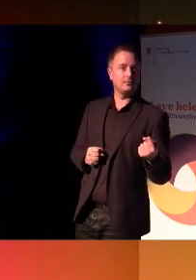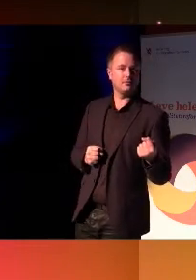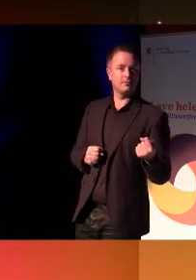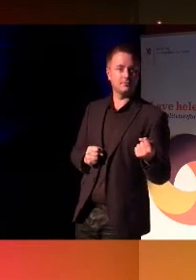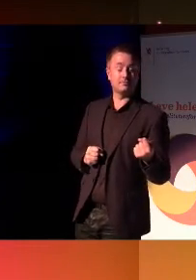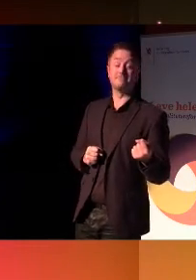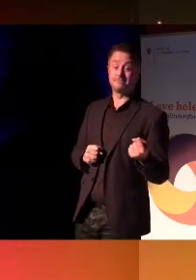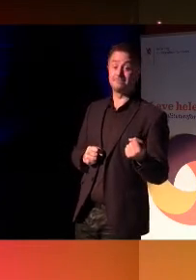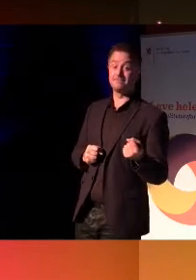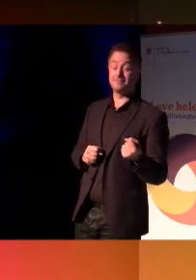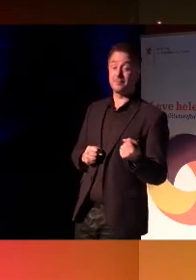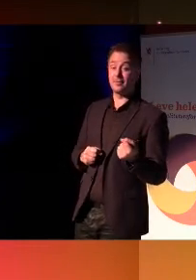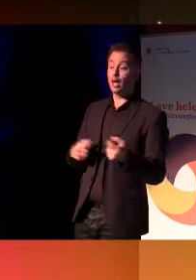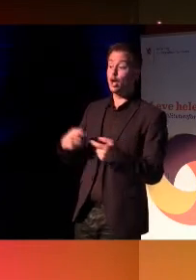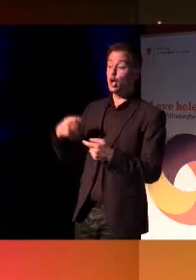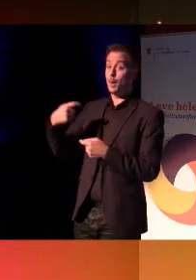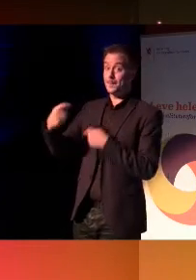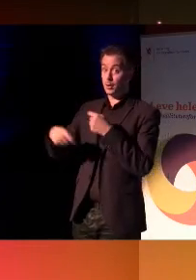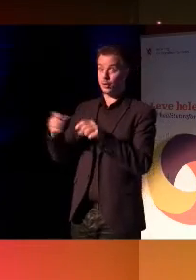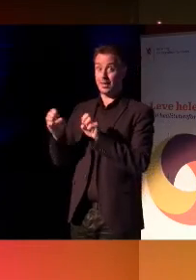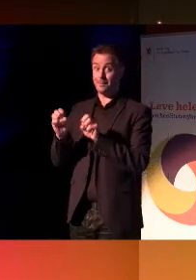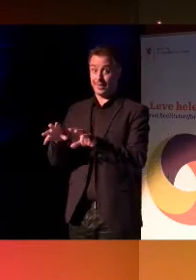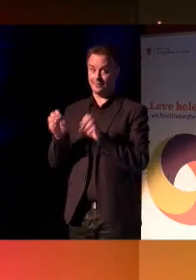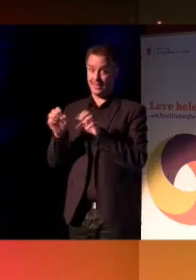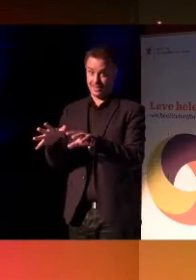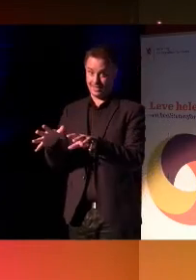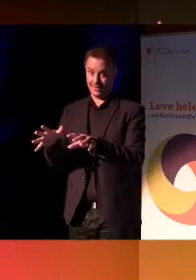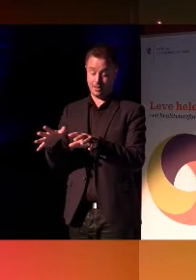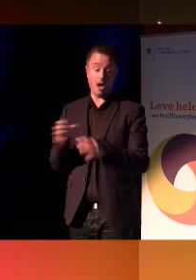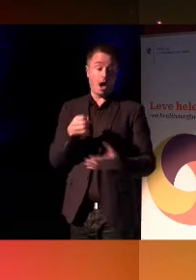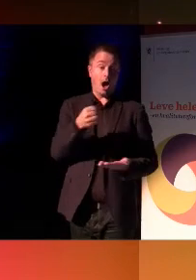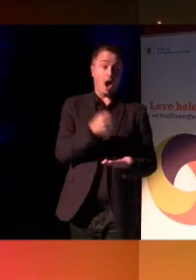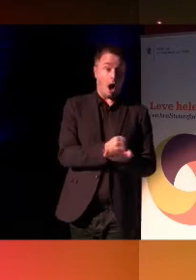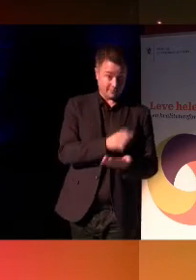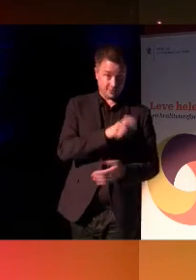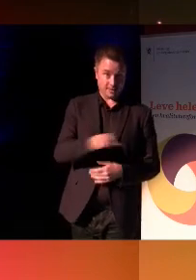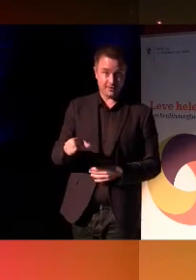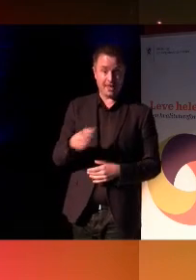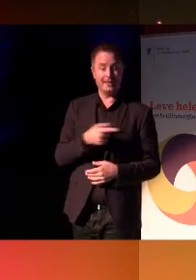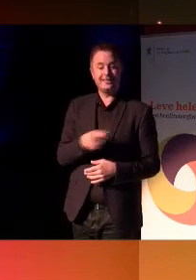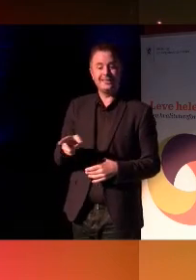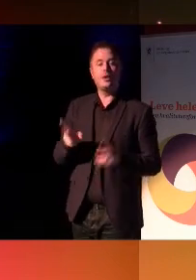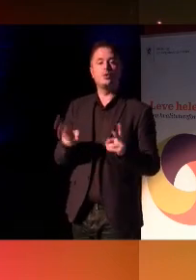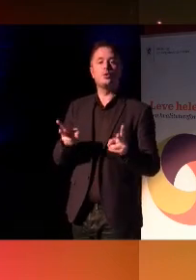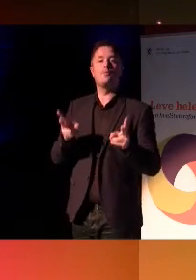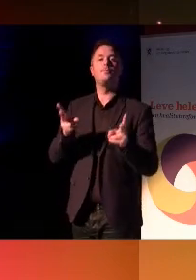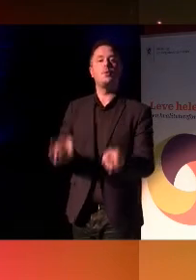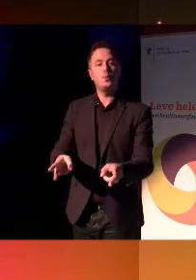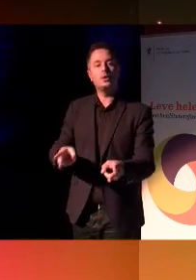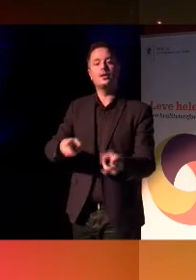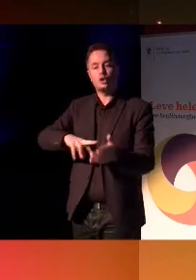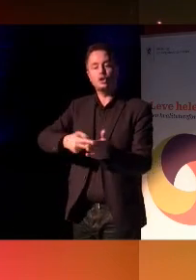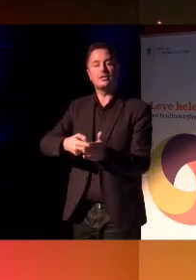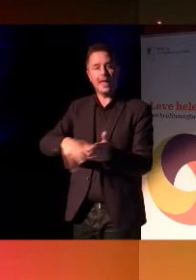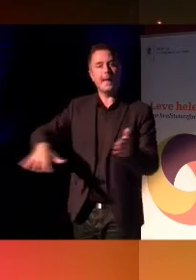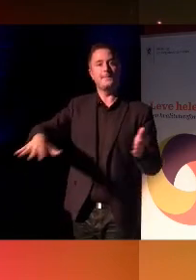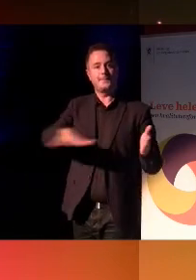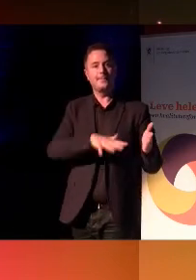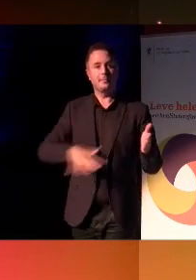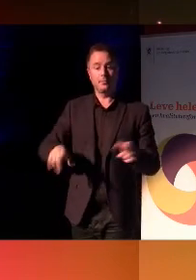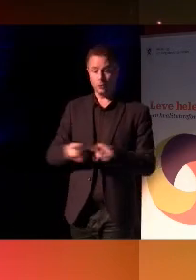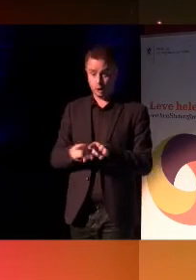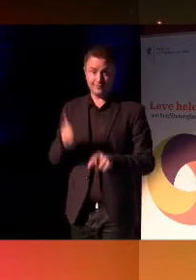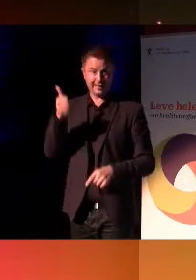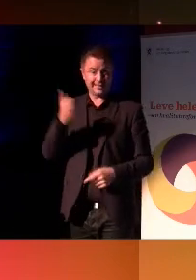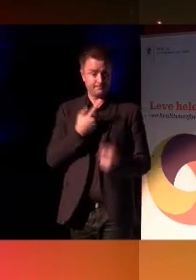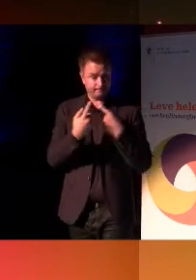Når vi snakker om brukermedvirkning, så jo ansatte også en del av brukerne av et system. Så vi måtte jo nødt til å snakke med de